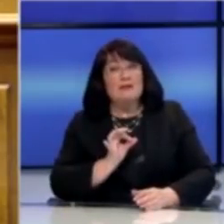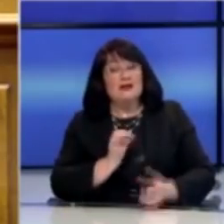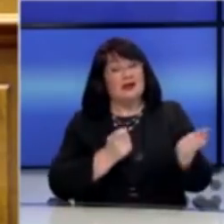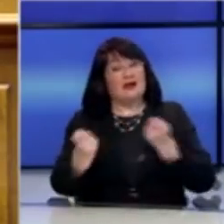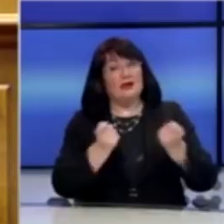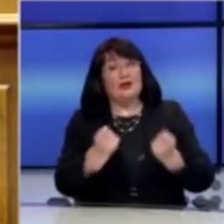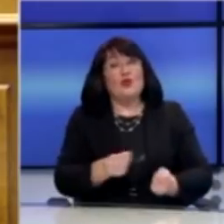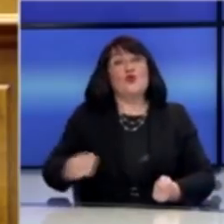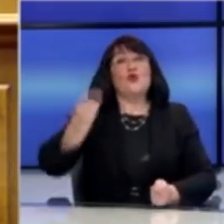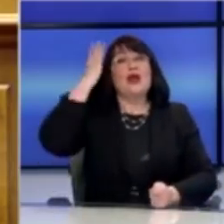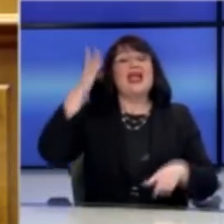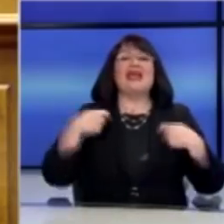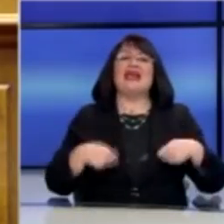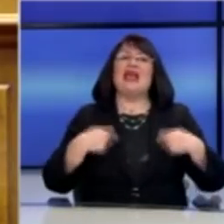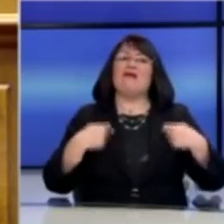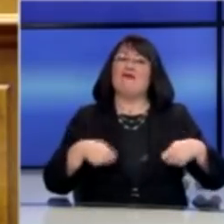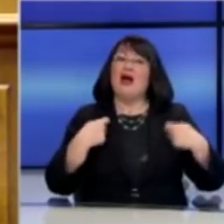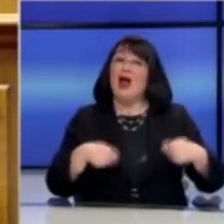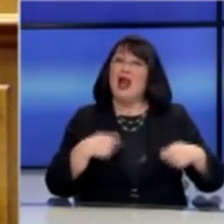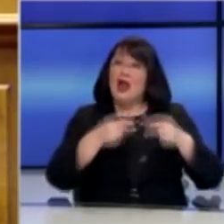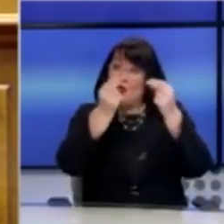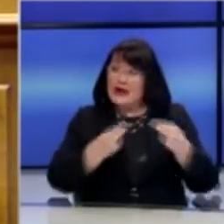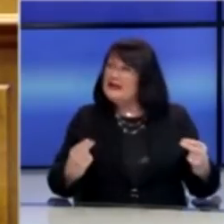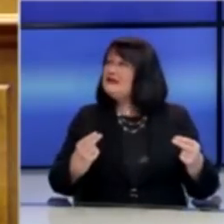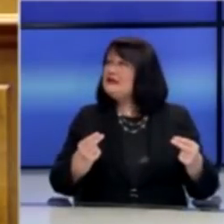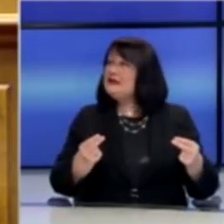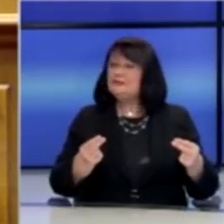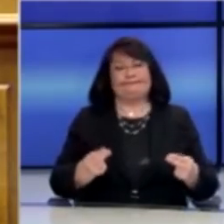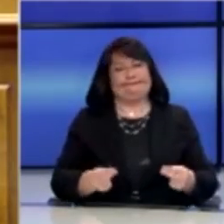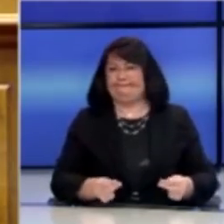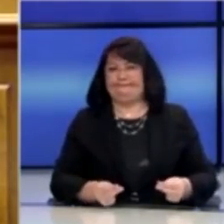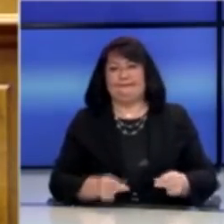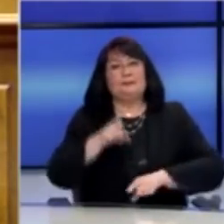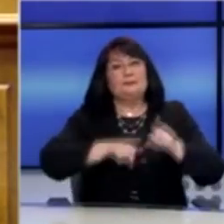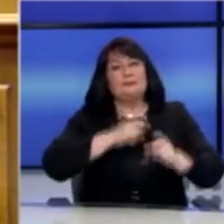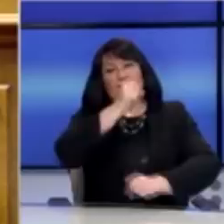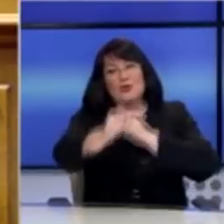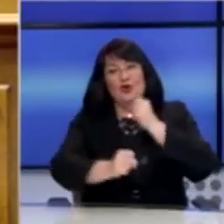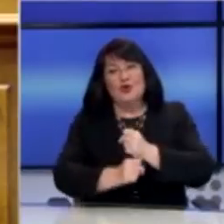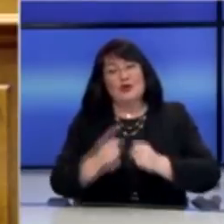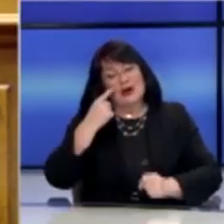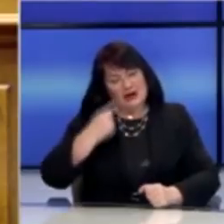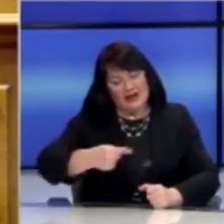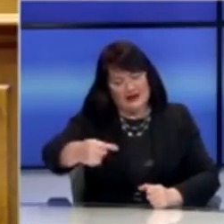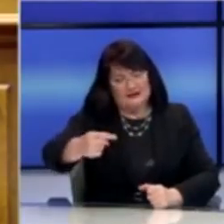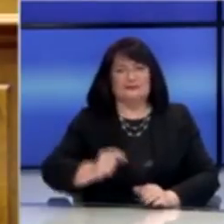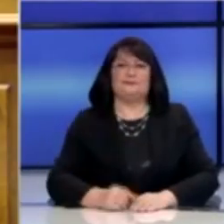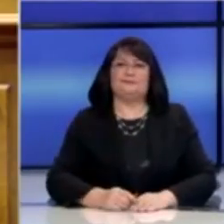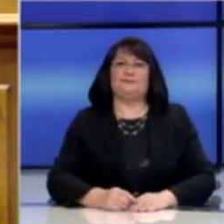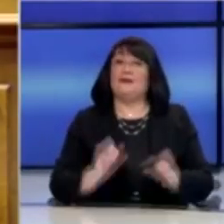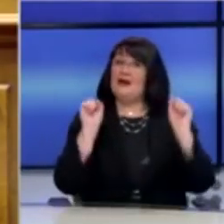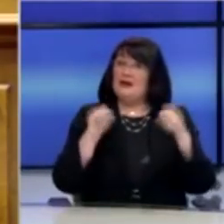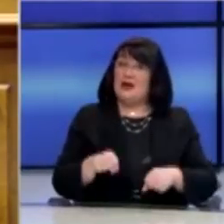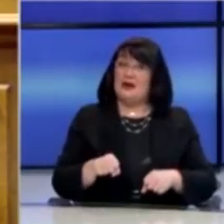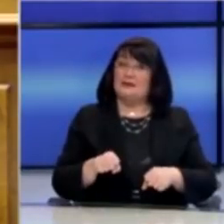την υπερσυσσόρευση κεφαλαίου μια τέτοια λύση? Μερικά χρόνια το πολύ να δώσει. Συμφωνείτε επί